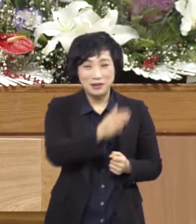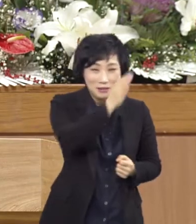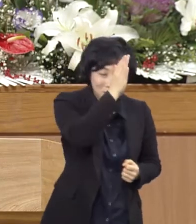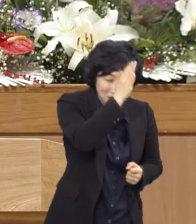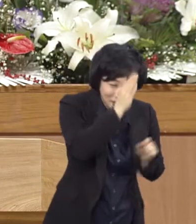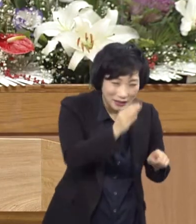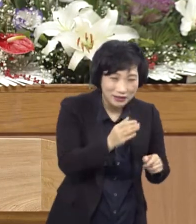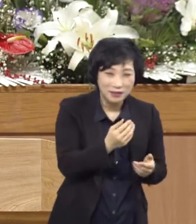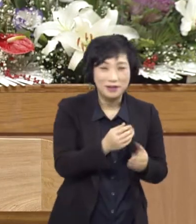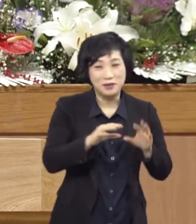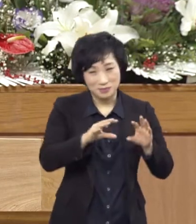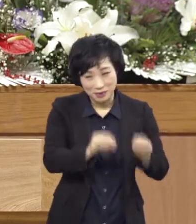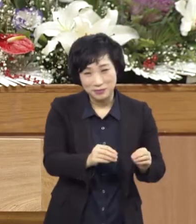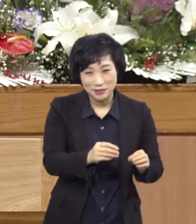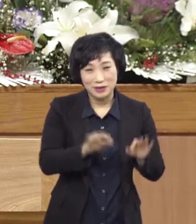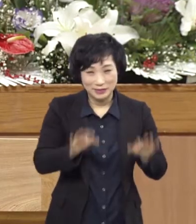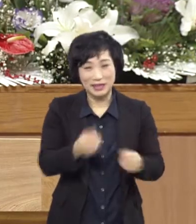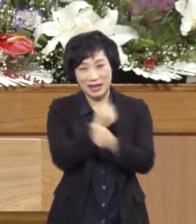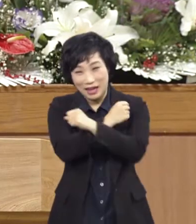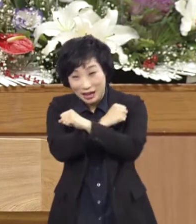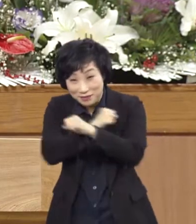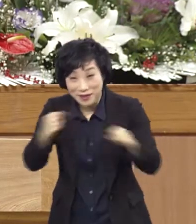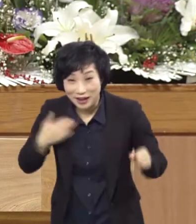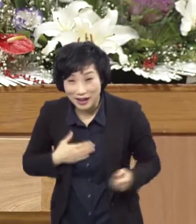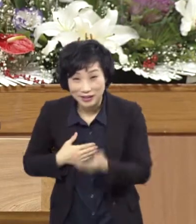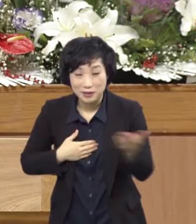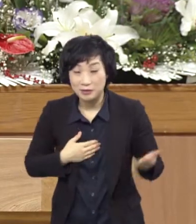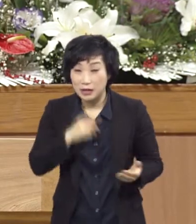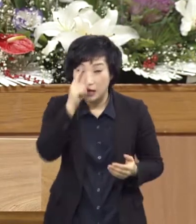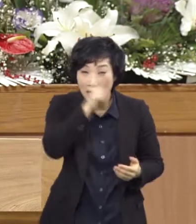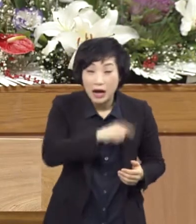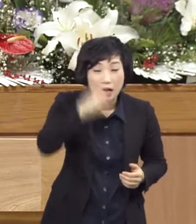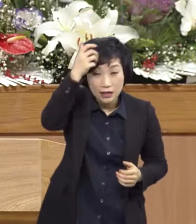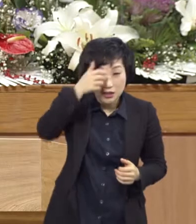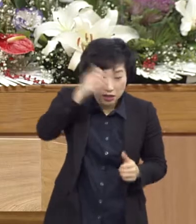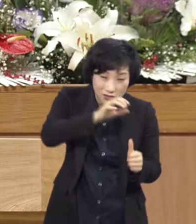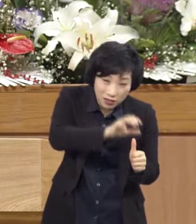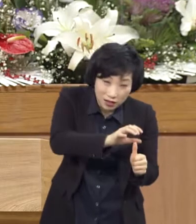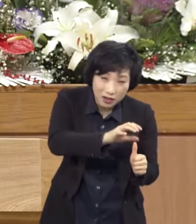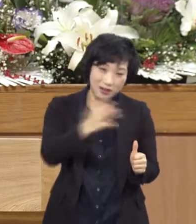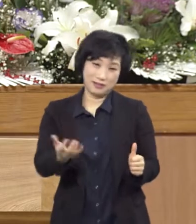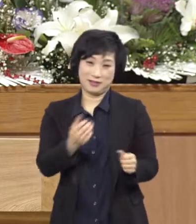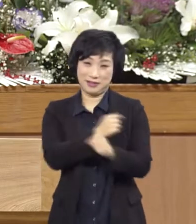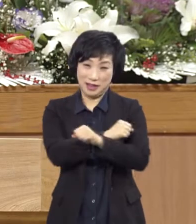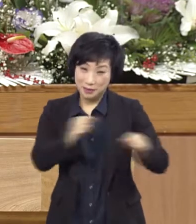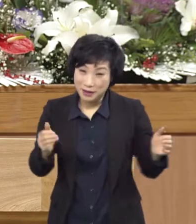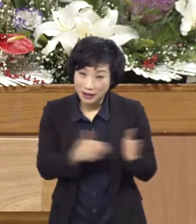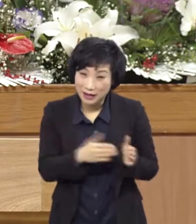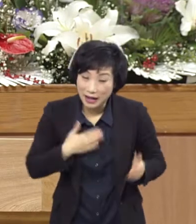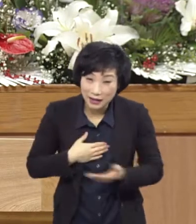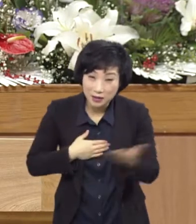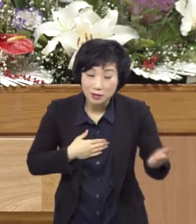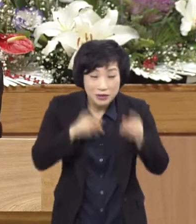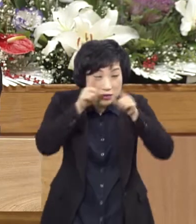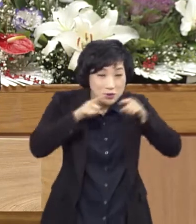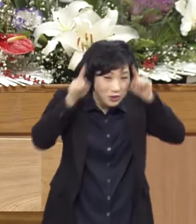질병에서 해방, 악한 영들에서 해방, 지옥에서 해방.